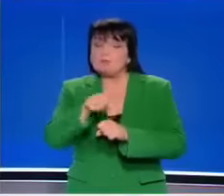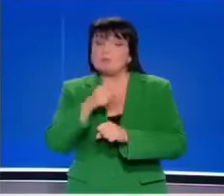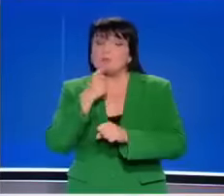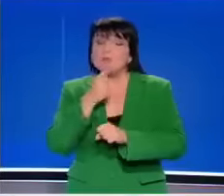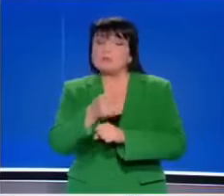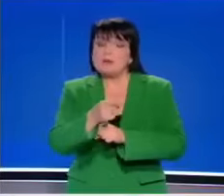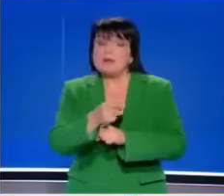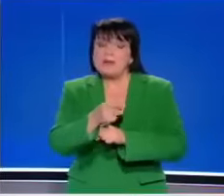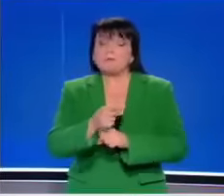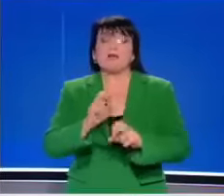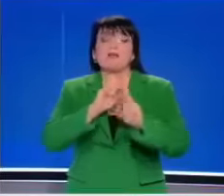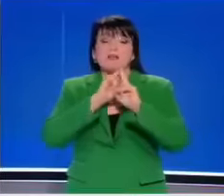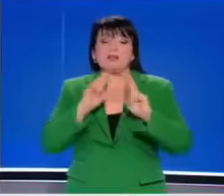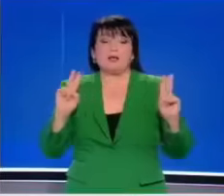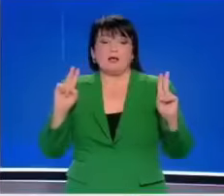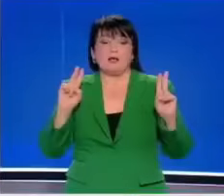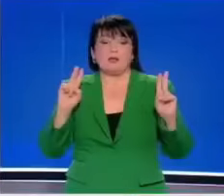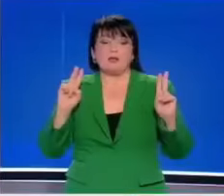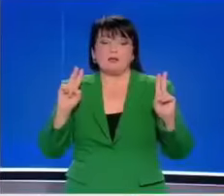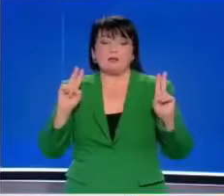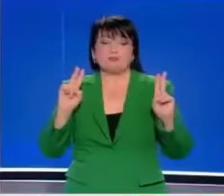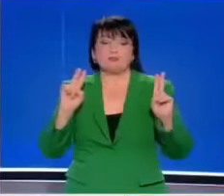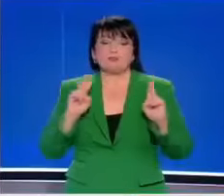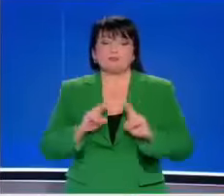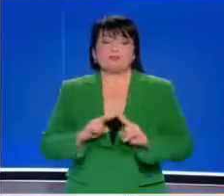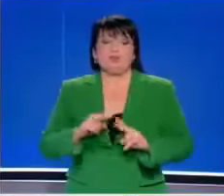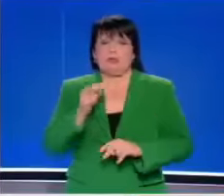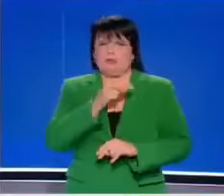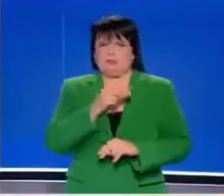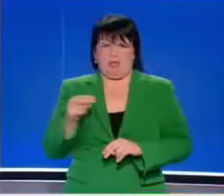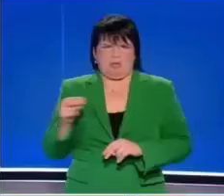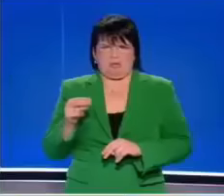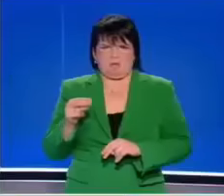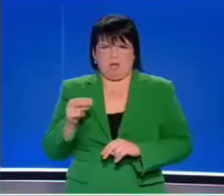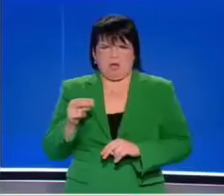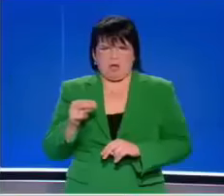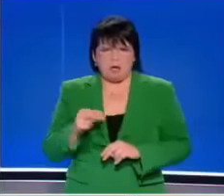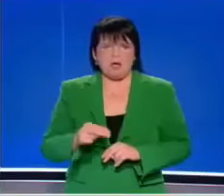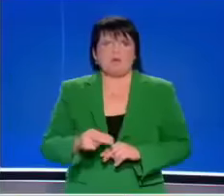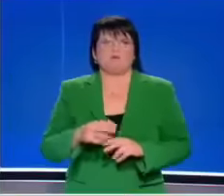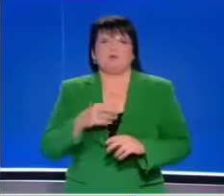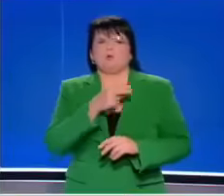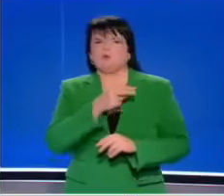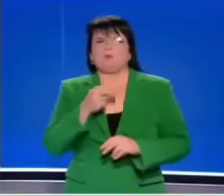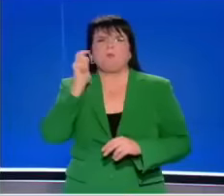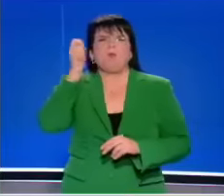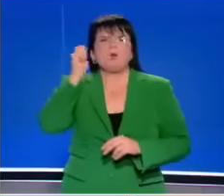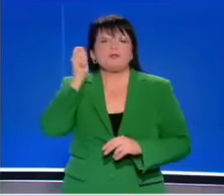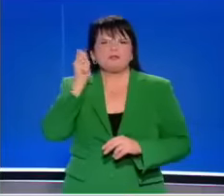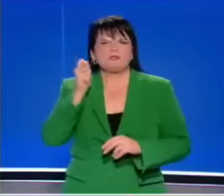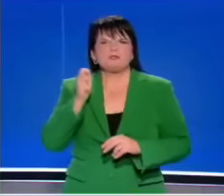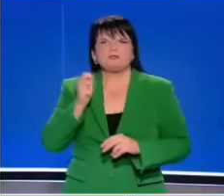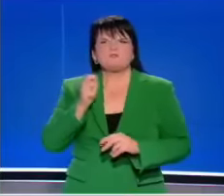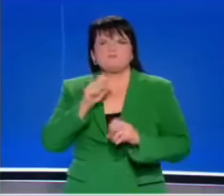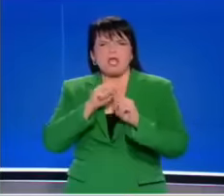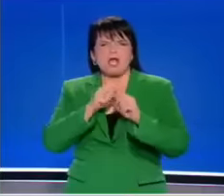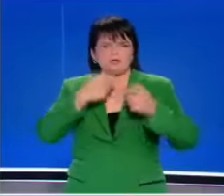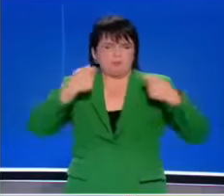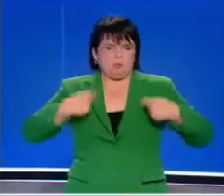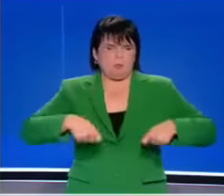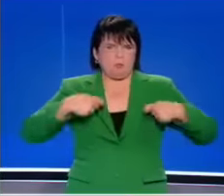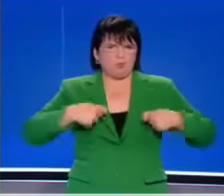εμείς εγώ σας το λέω ξεκάθαρα δεν έχω κανένα θέμα με τη φιλοσοφία της πολιτικής που αναδιανέμει τον